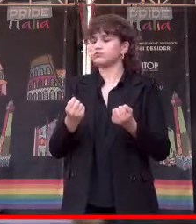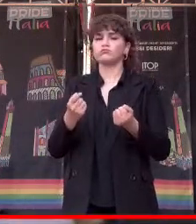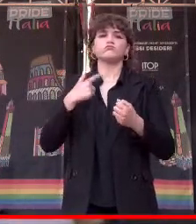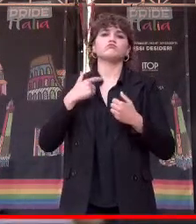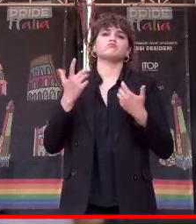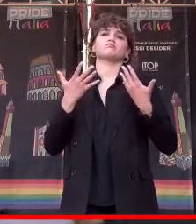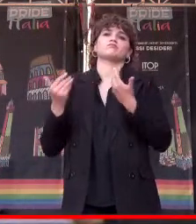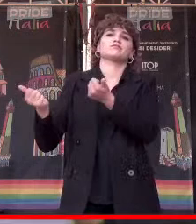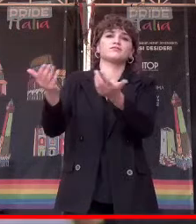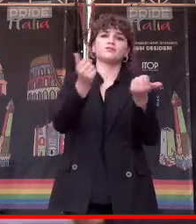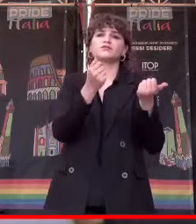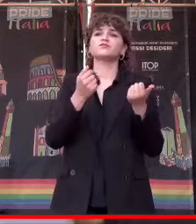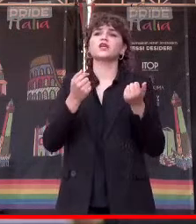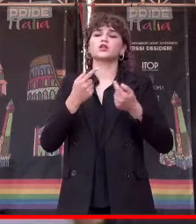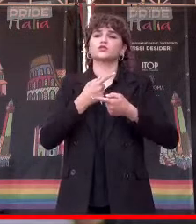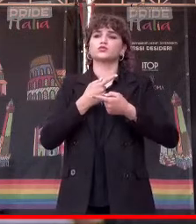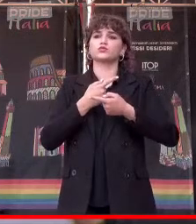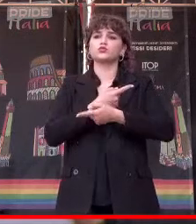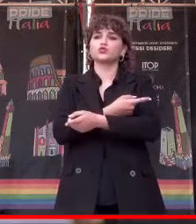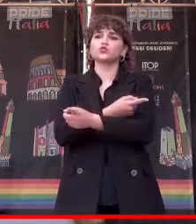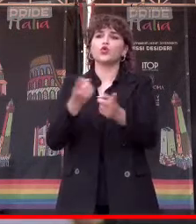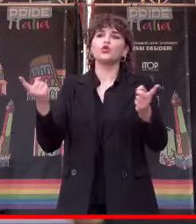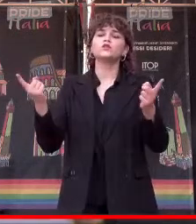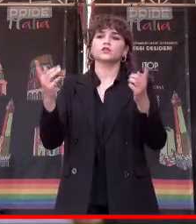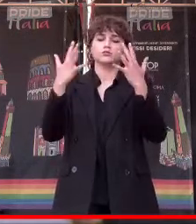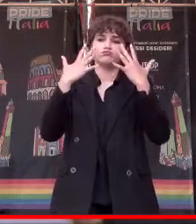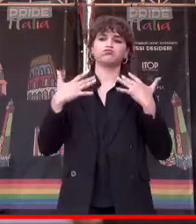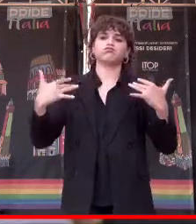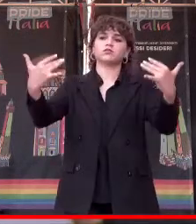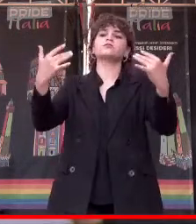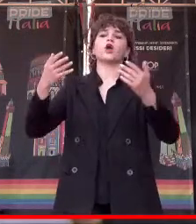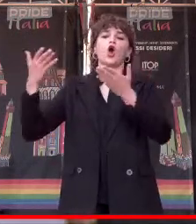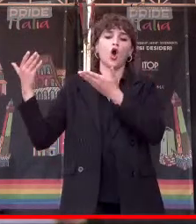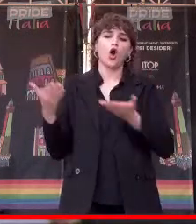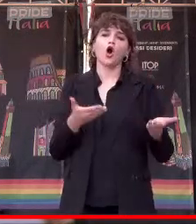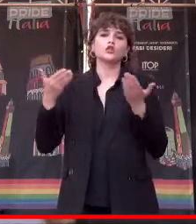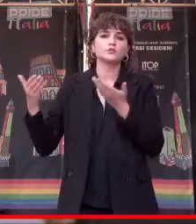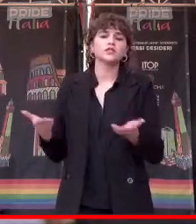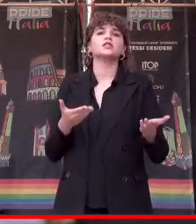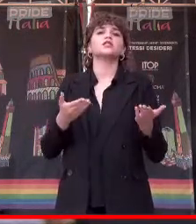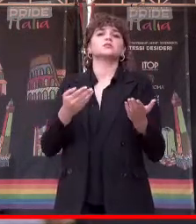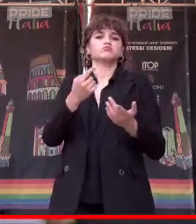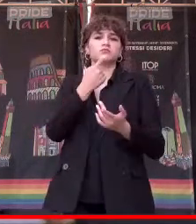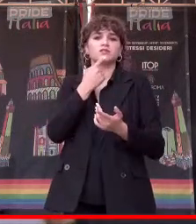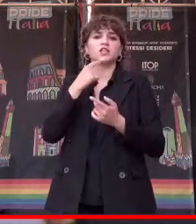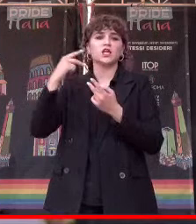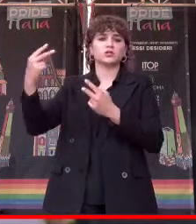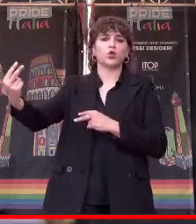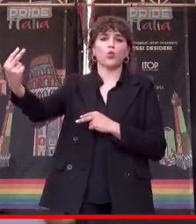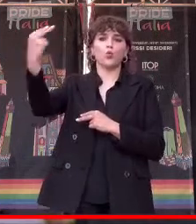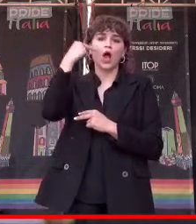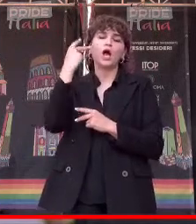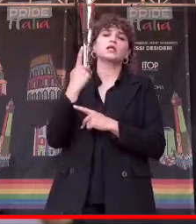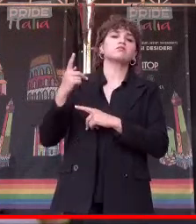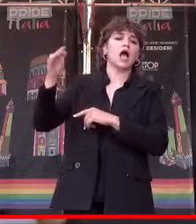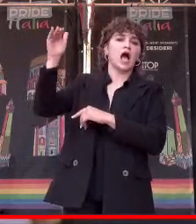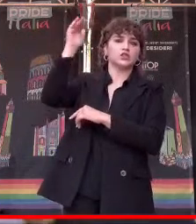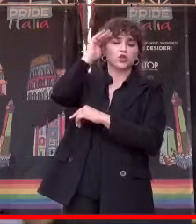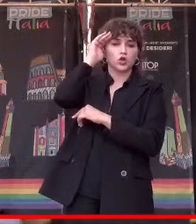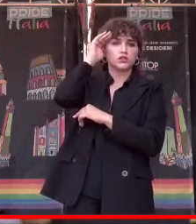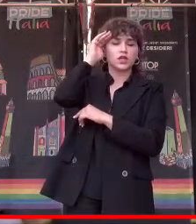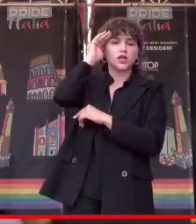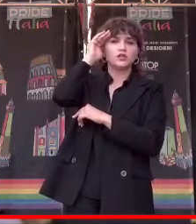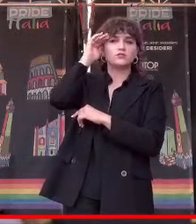tutti gli ospiti che sono qui, anche a chi ci sta ascoltando e guardando. E intanto mi viene da dire che si percepisce